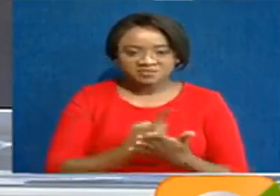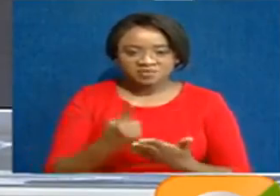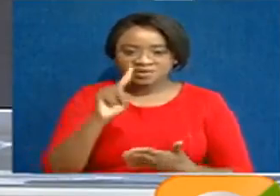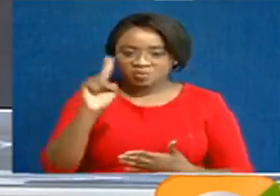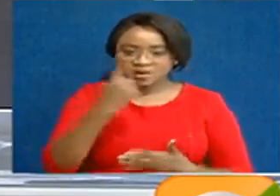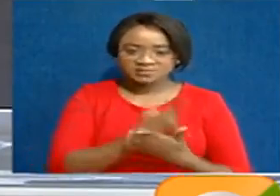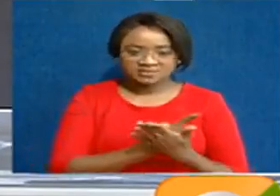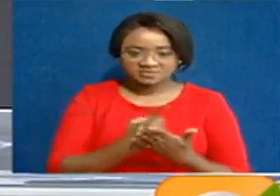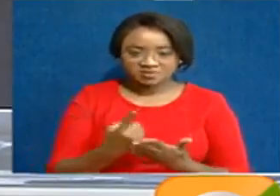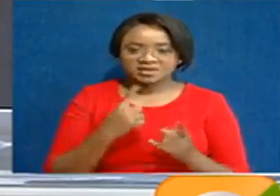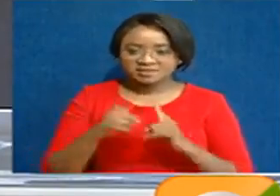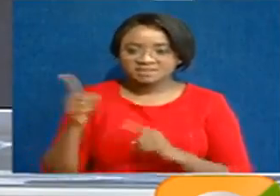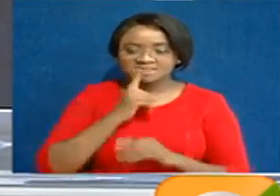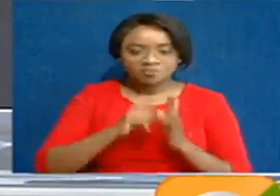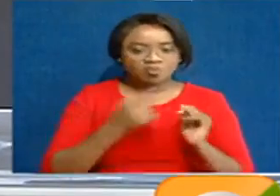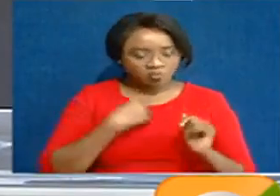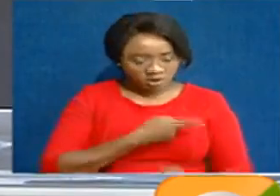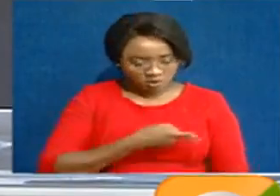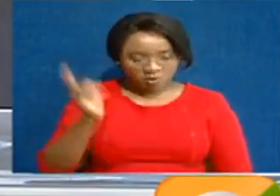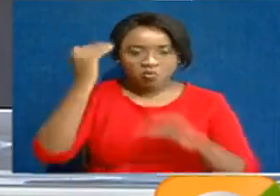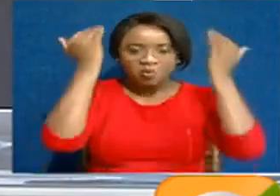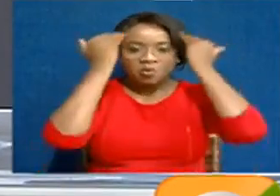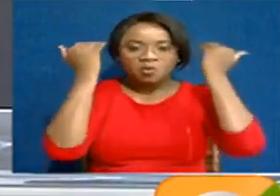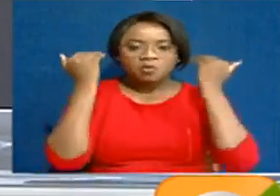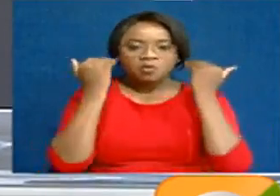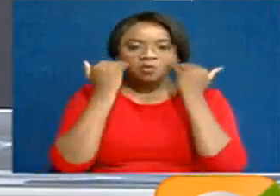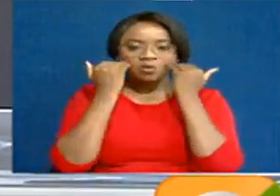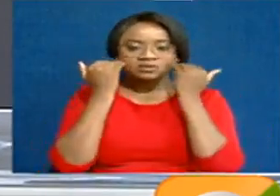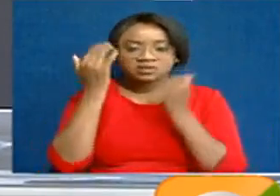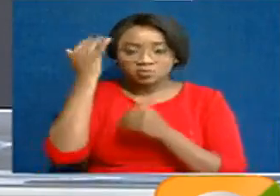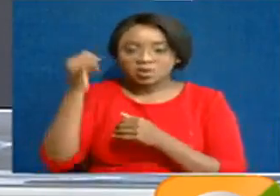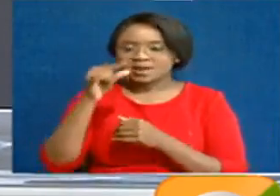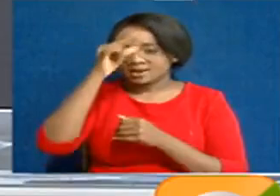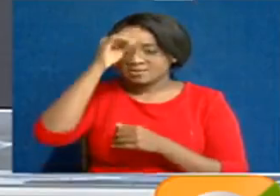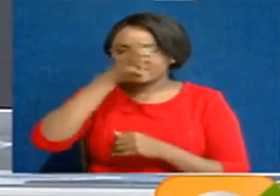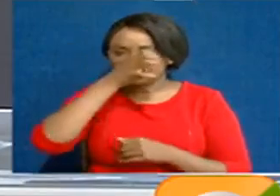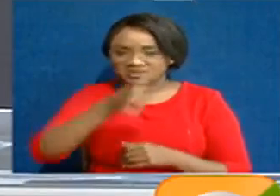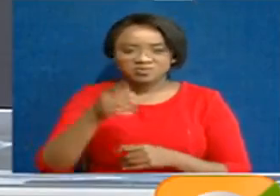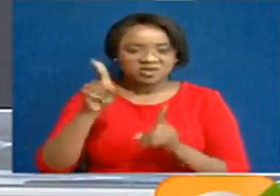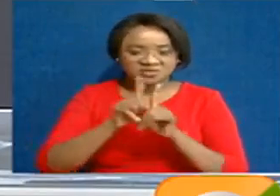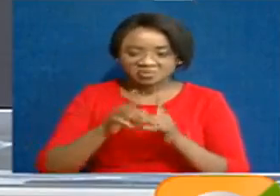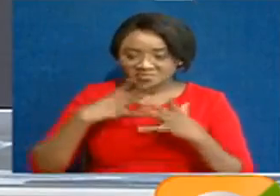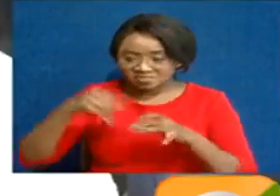sasa anasema ataishtaki serikali kwa yaliyompata mikononi mwa watu wanaodai ni maafisa wa usalama.